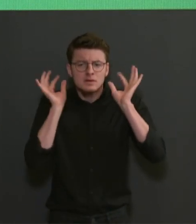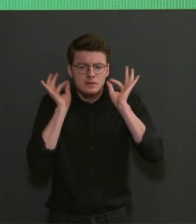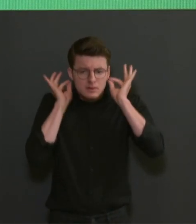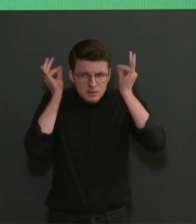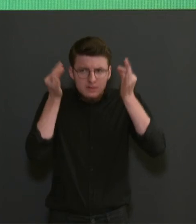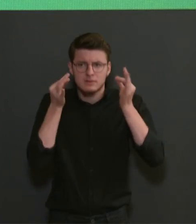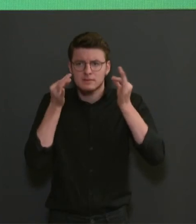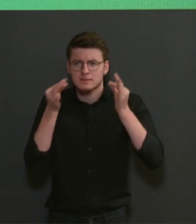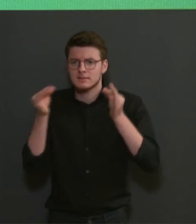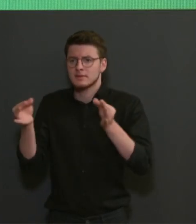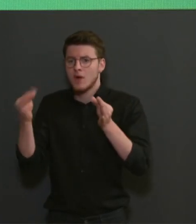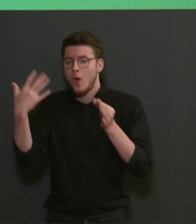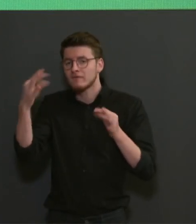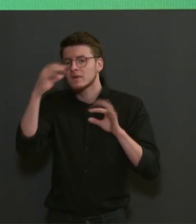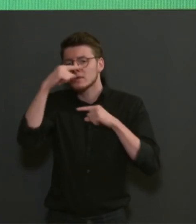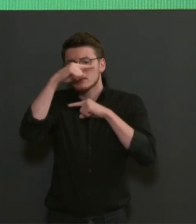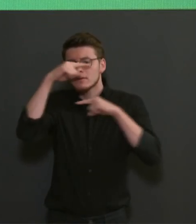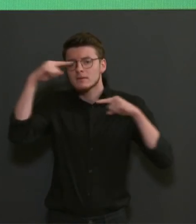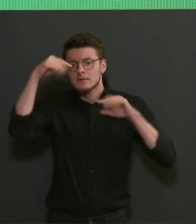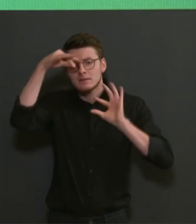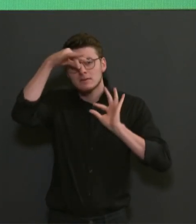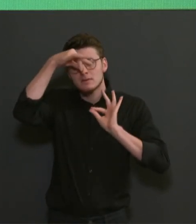randen bij het opzetten.